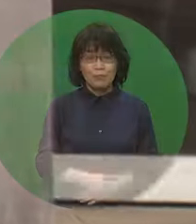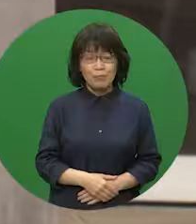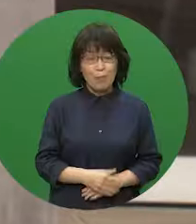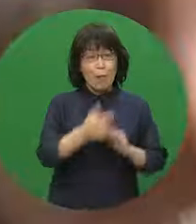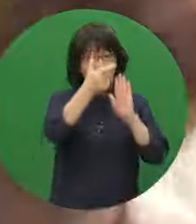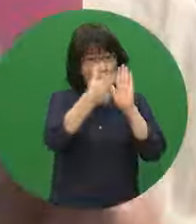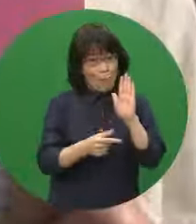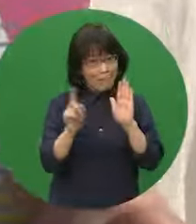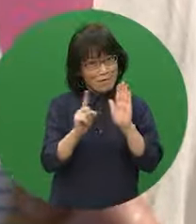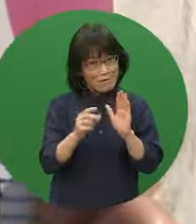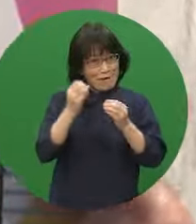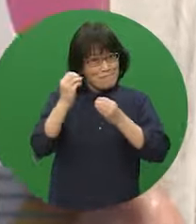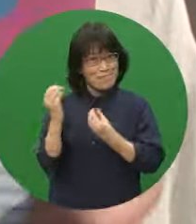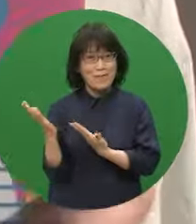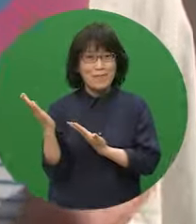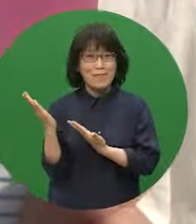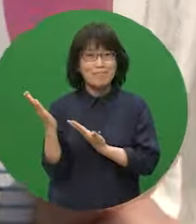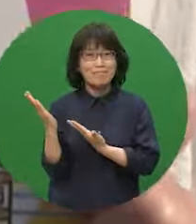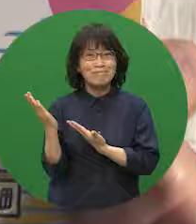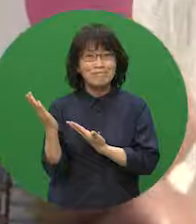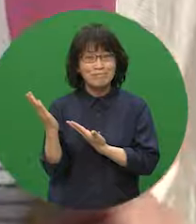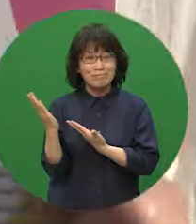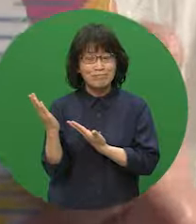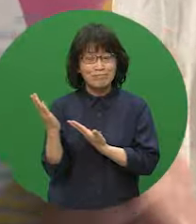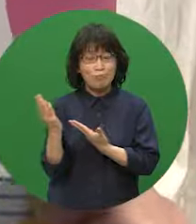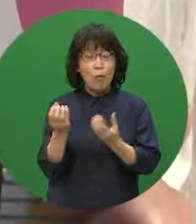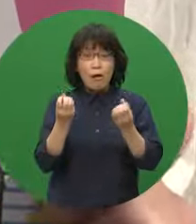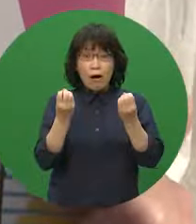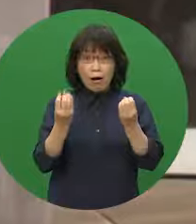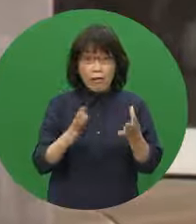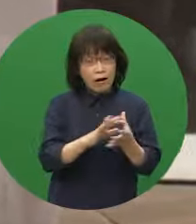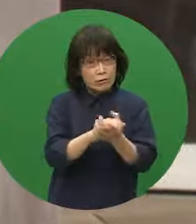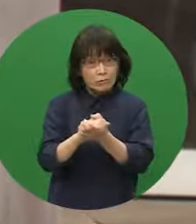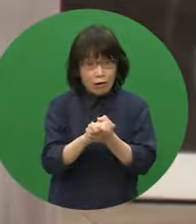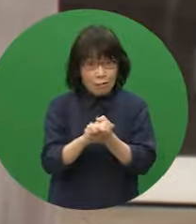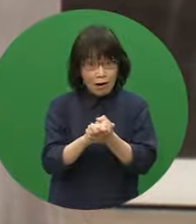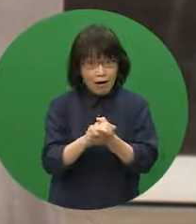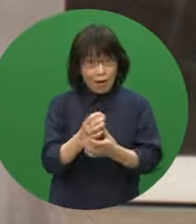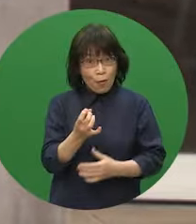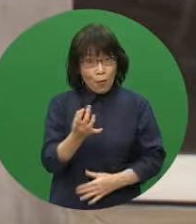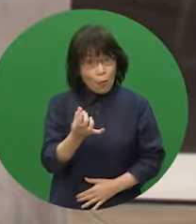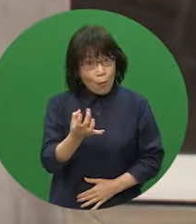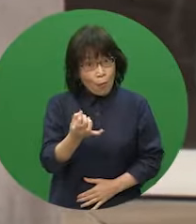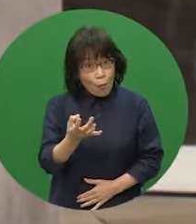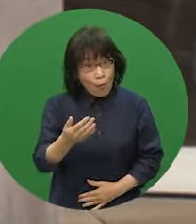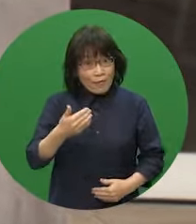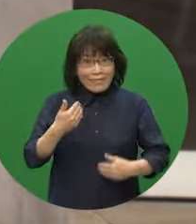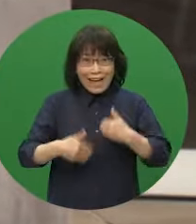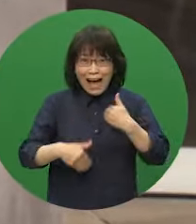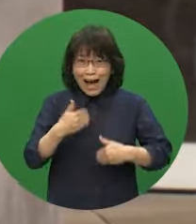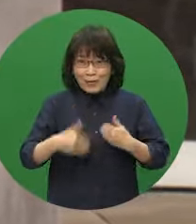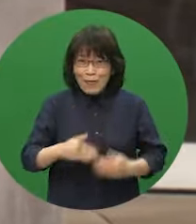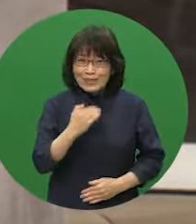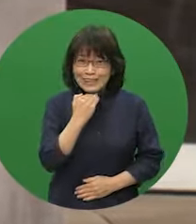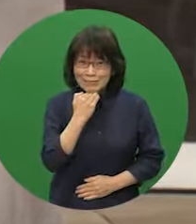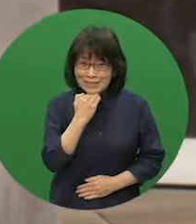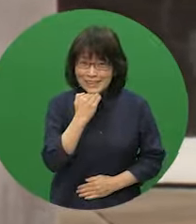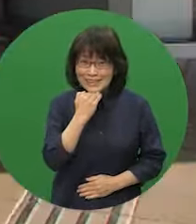今回はじゃん、大迫力の新しい仲間が一体どんな仲間なんでしょう。楽し